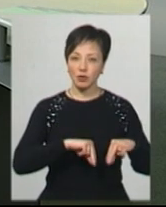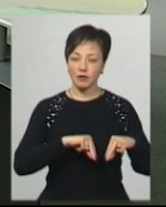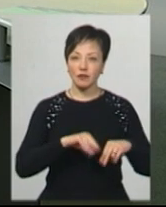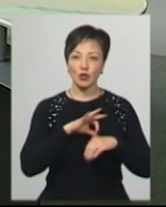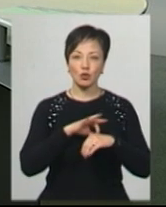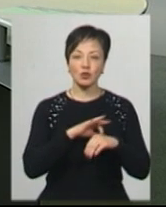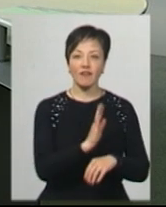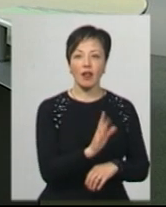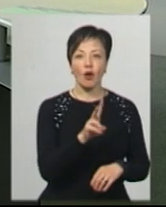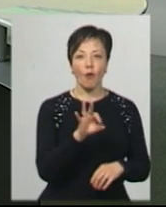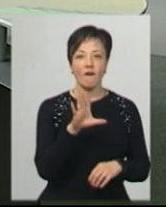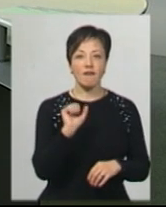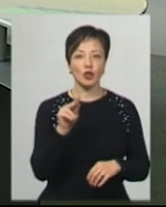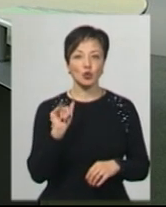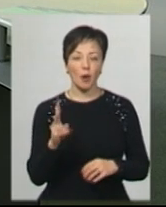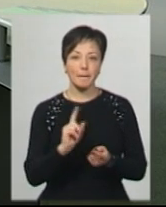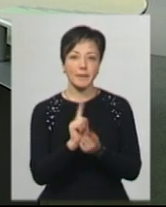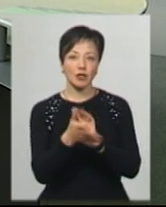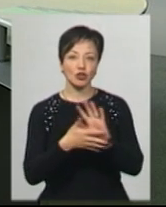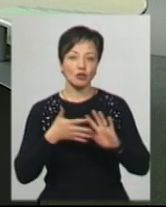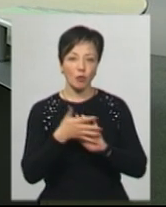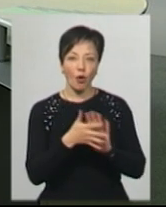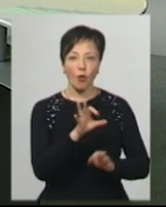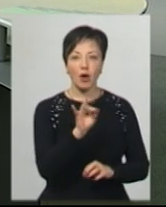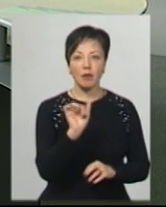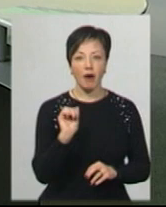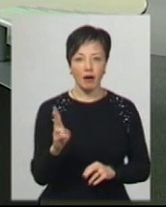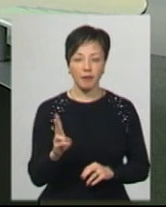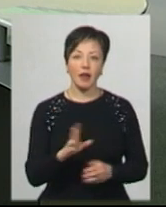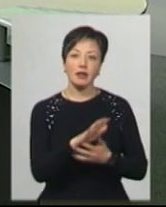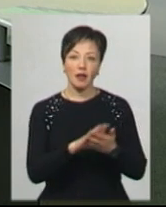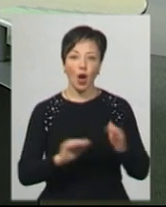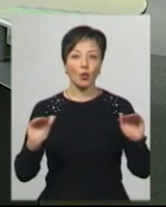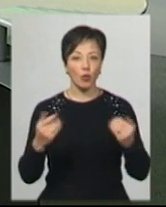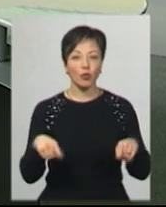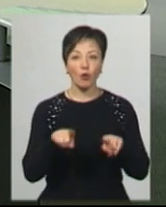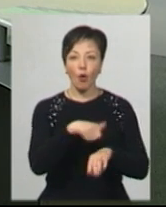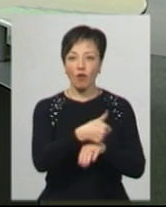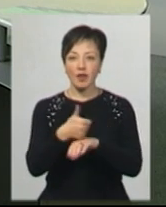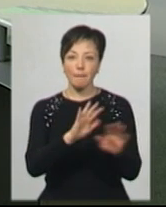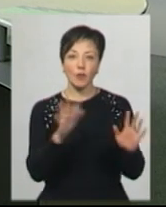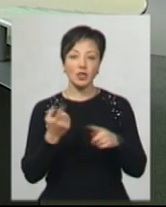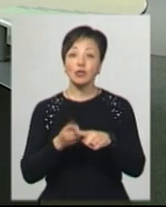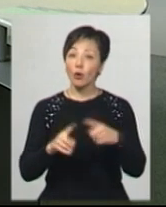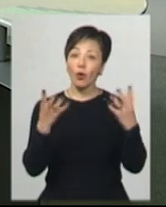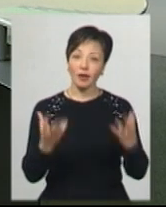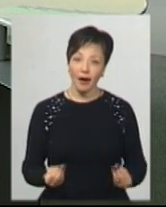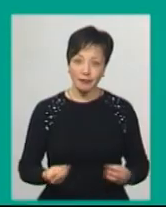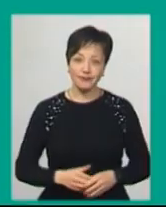працює ведуча Валерія Ковальчук. На жест в умову перекладає Ольга Рибак. А далі коротко про головні події цього дня.